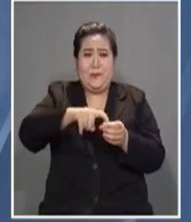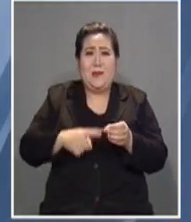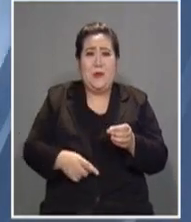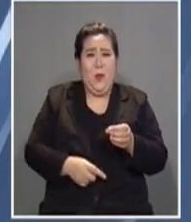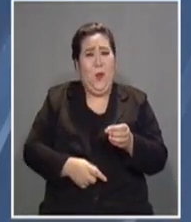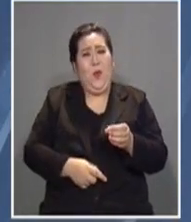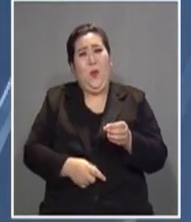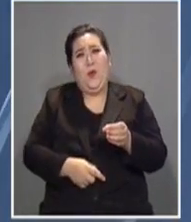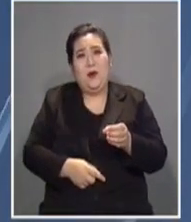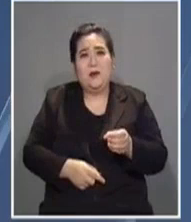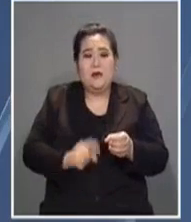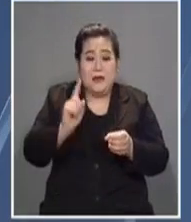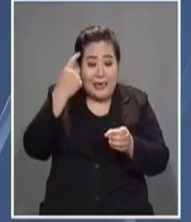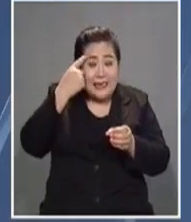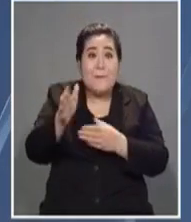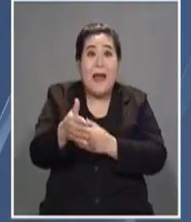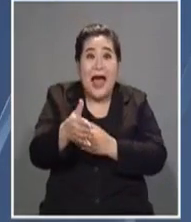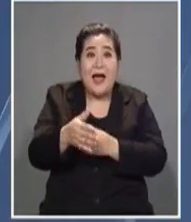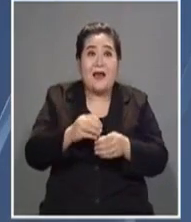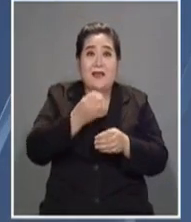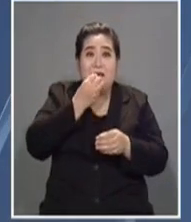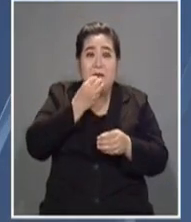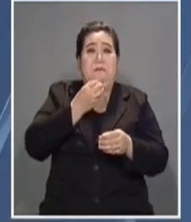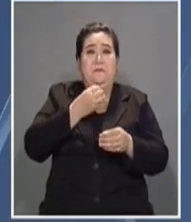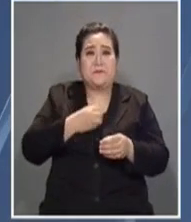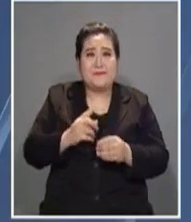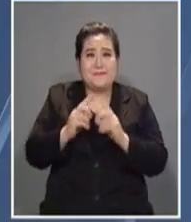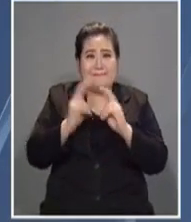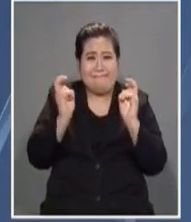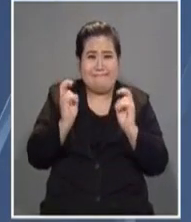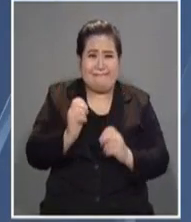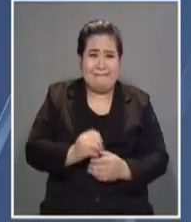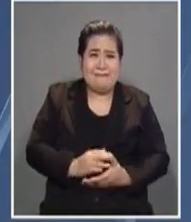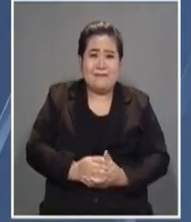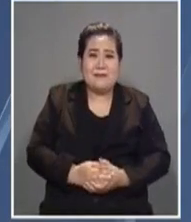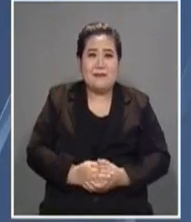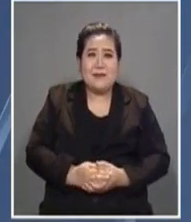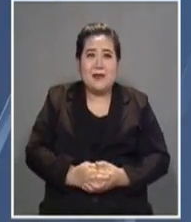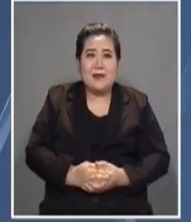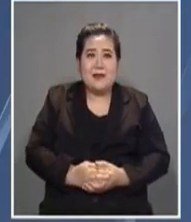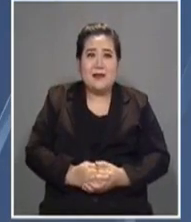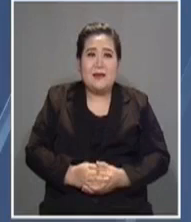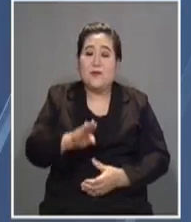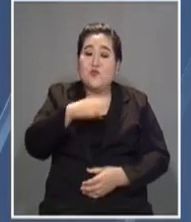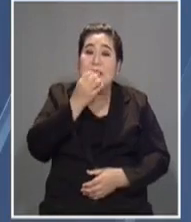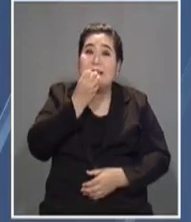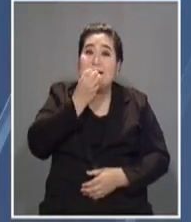ราเป็นนึกว่าเป็นเส้นปลา เลือดจะจิ้มเข้าไปแล้ว คุณจะตกใจทำไมถ้าคุณเป็นอะไรคุณตายไป